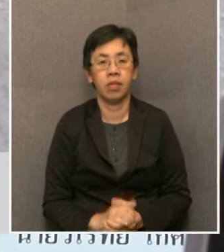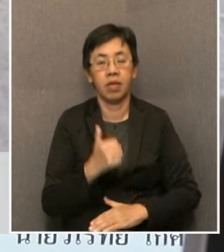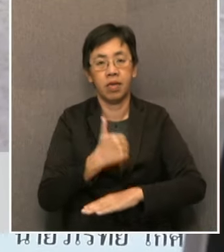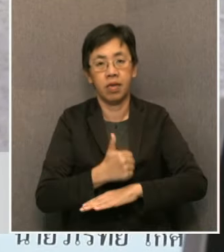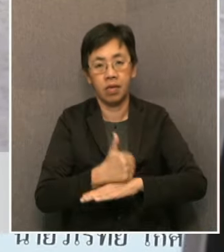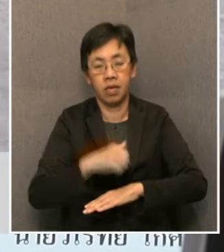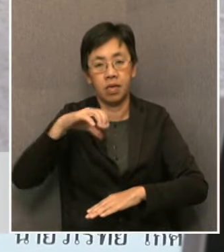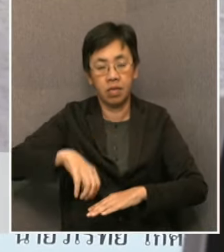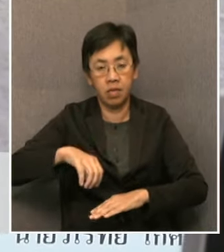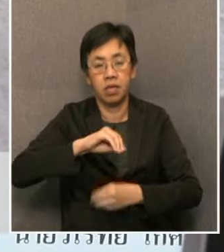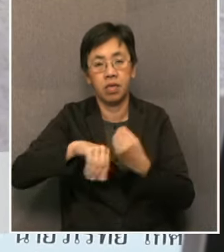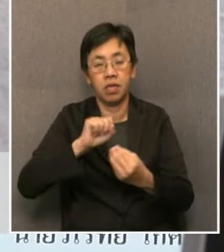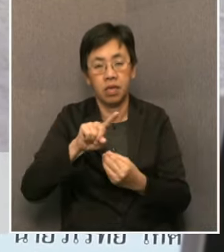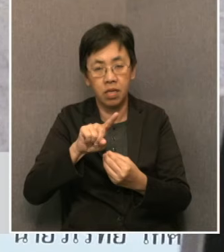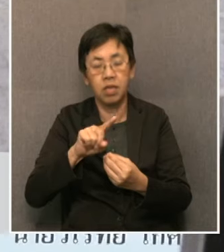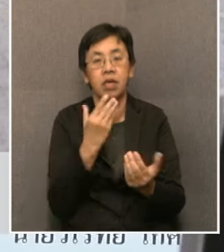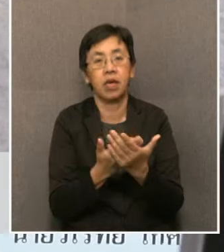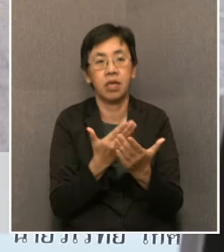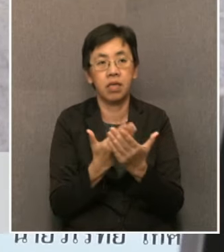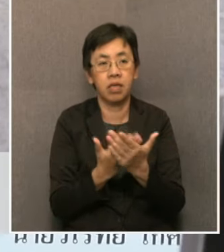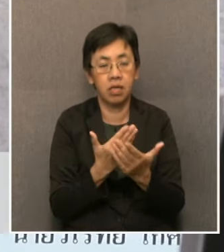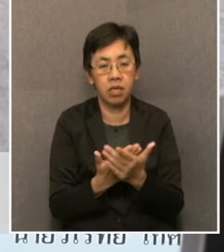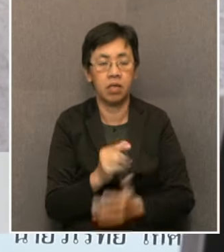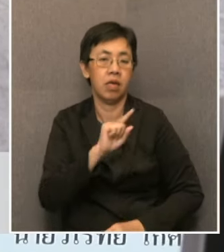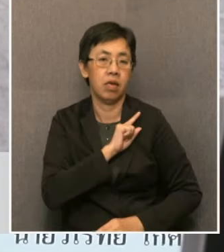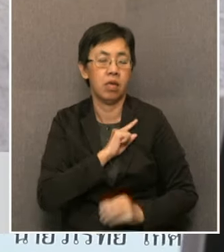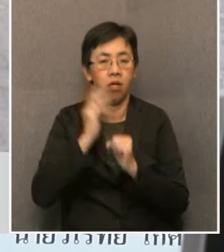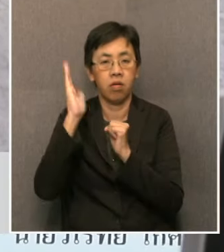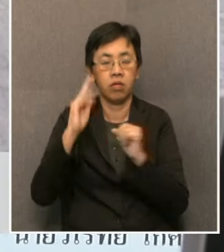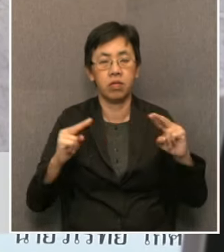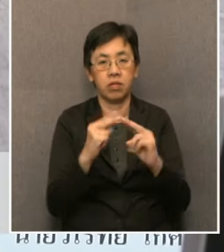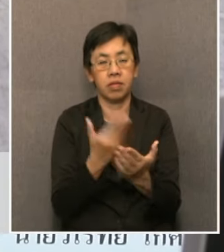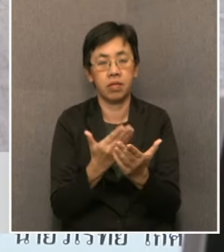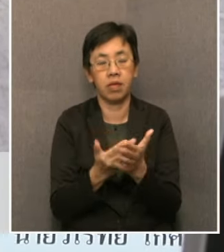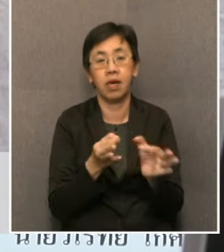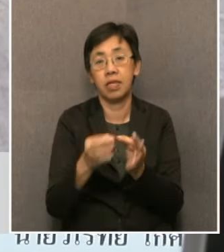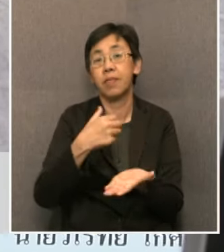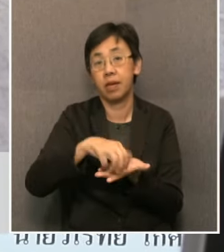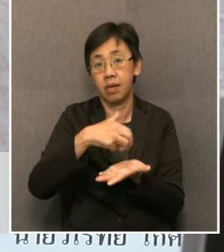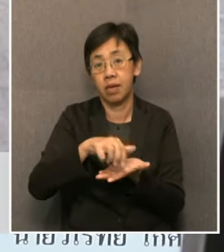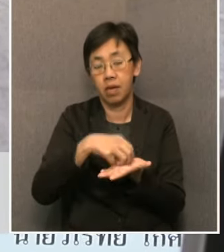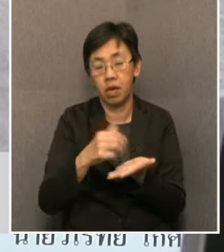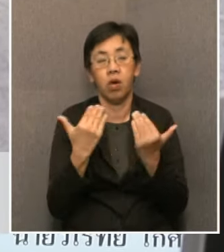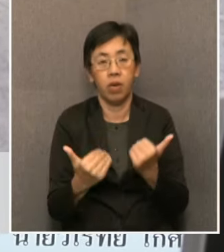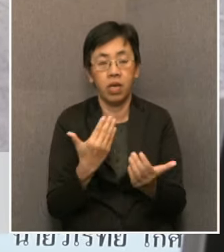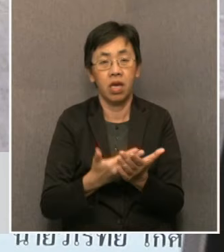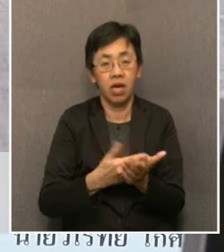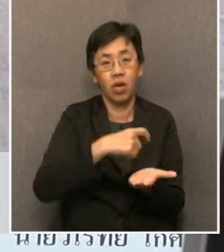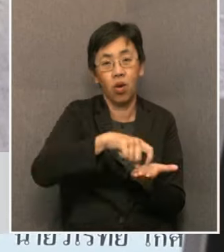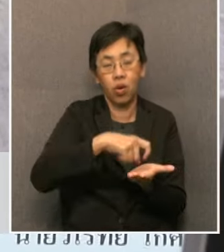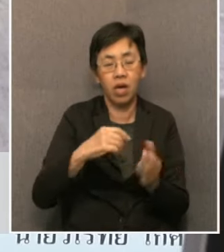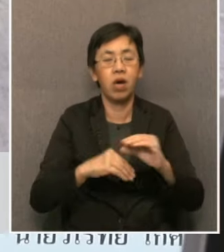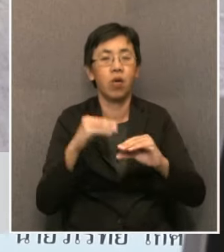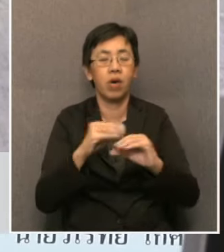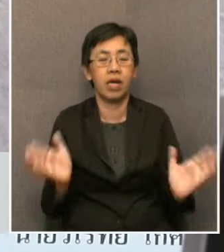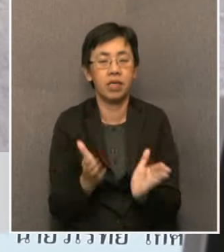มโนยการสำนกงานเศรฐกการคลังในฐานะโสกระทงกคลังเปิดเผยว่าผลการโอนเงินตามโครงการกระต